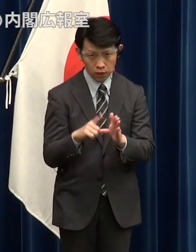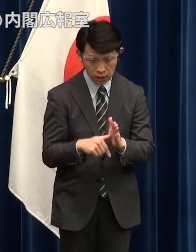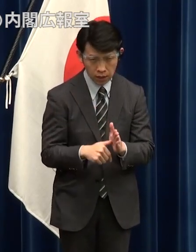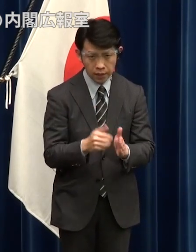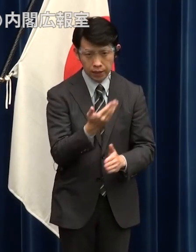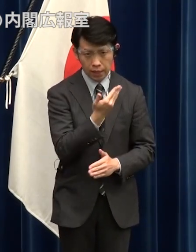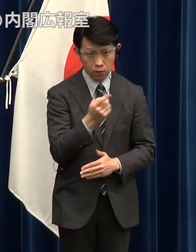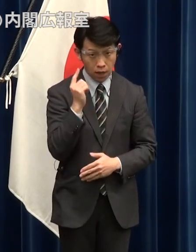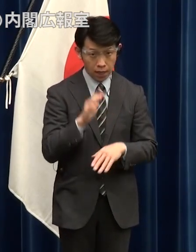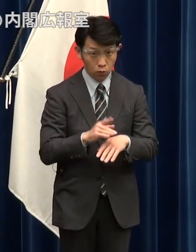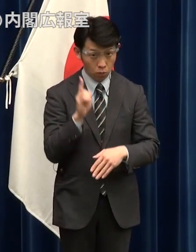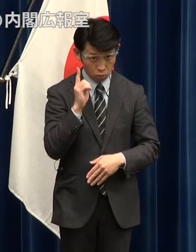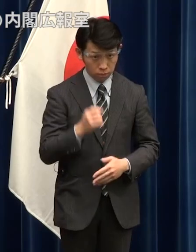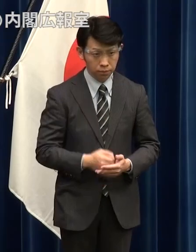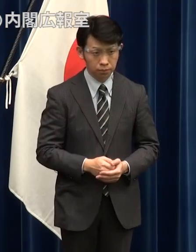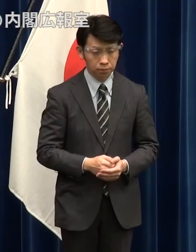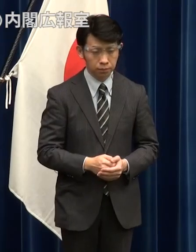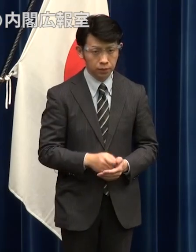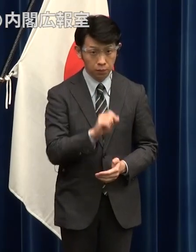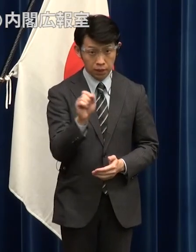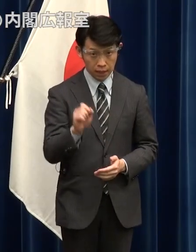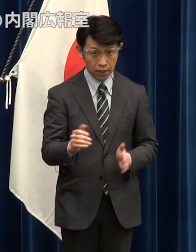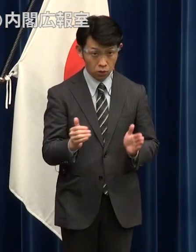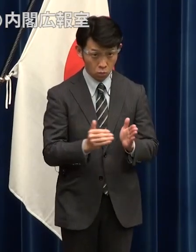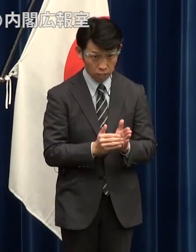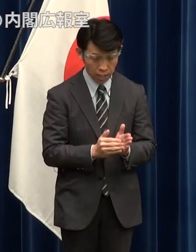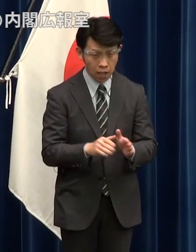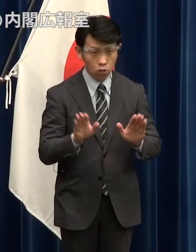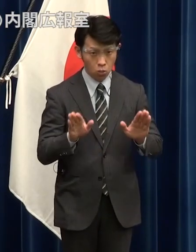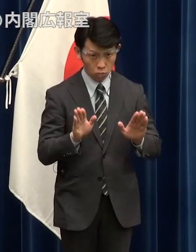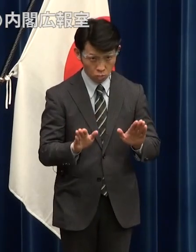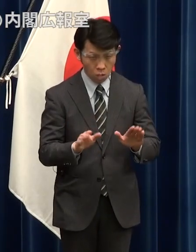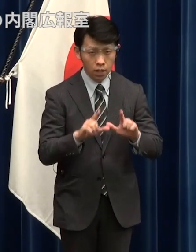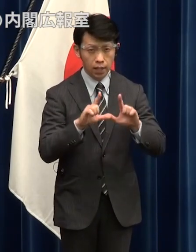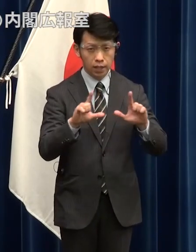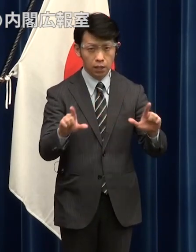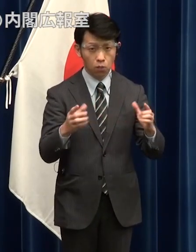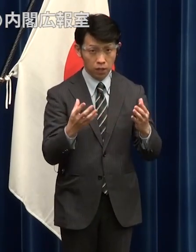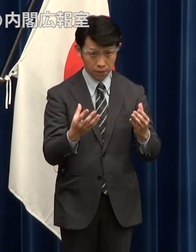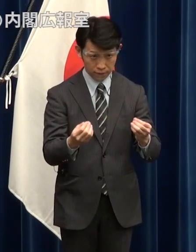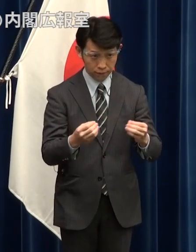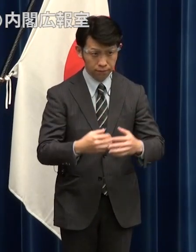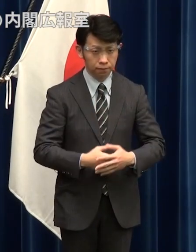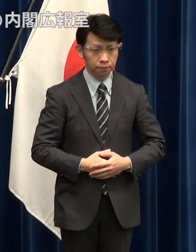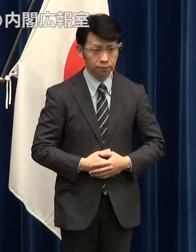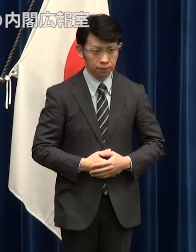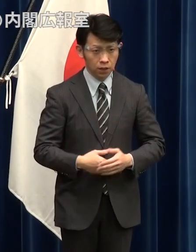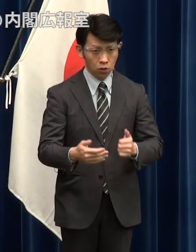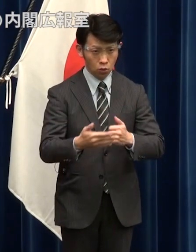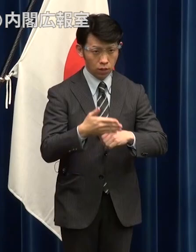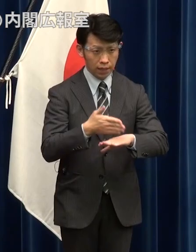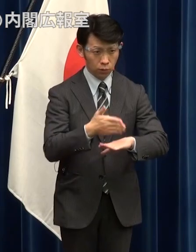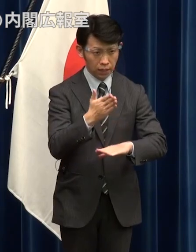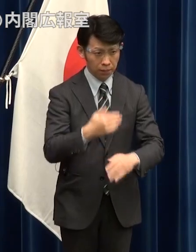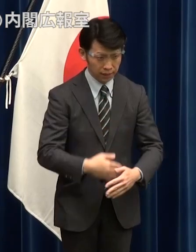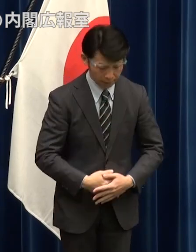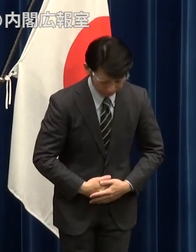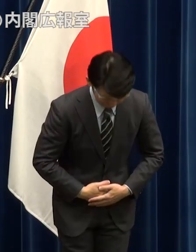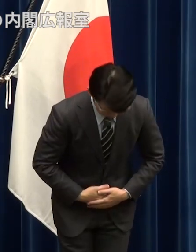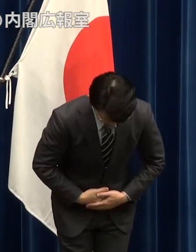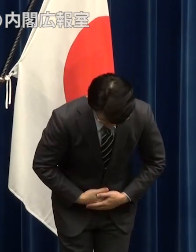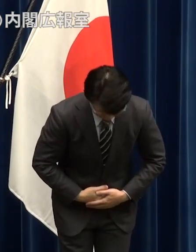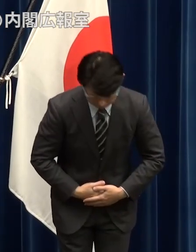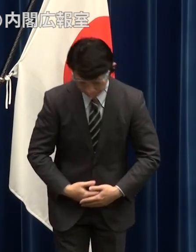。 それでは以上をもちまして本日の記者会見を終了させていただきます。ご協力ありがとうございました。